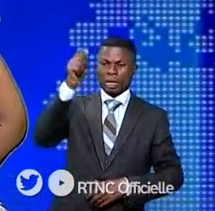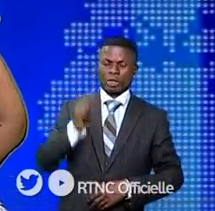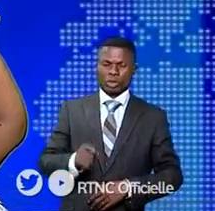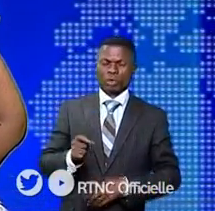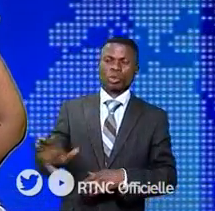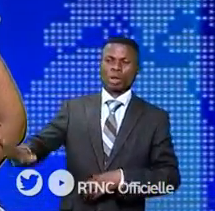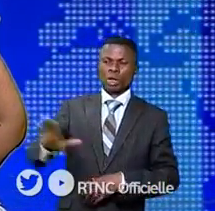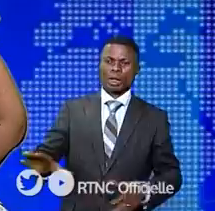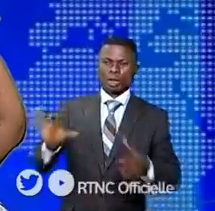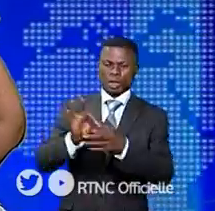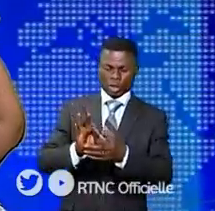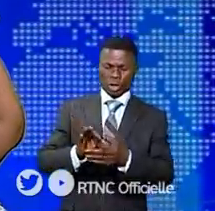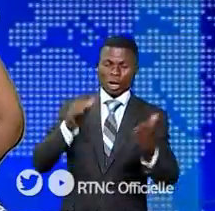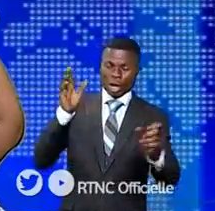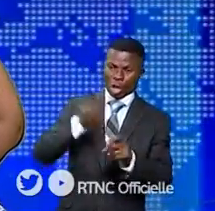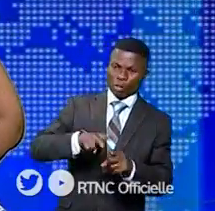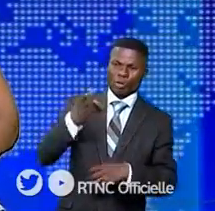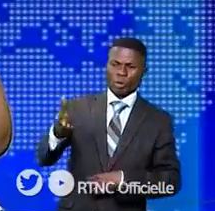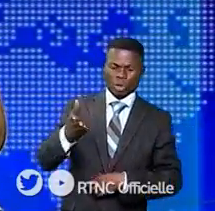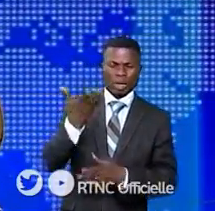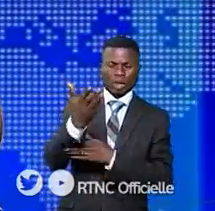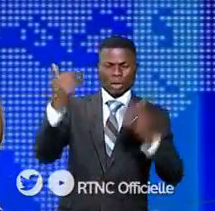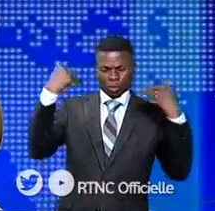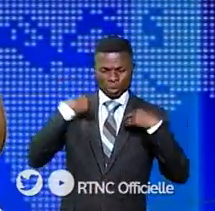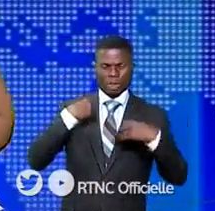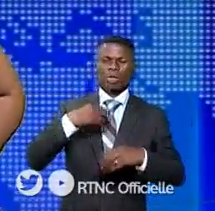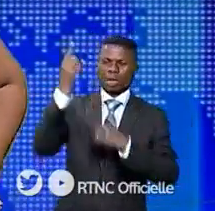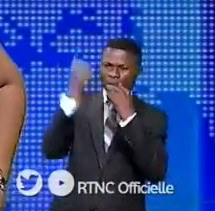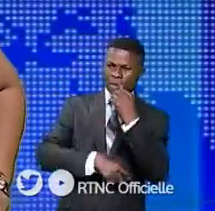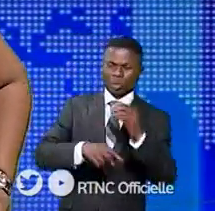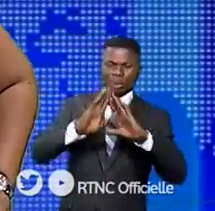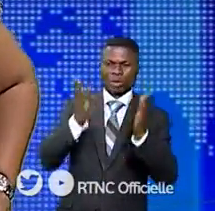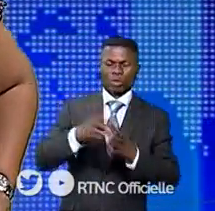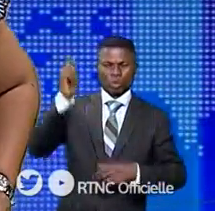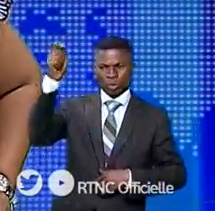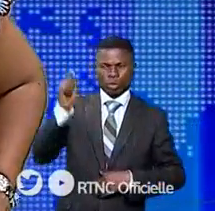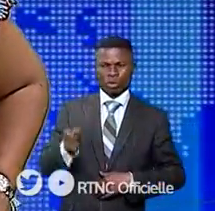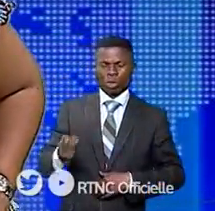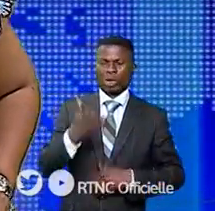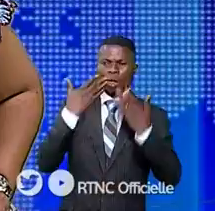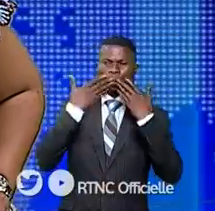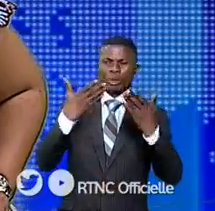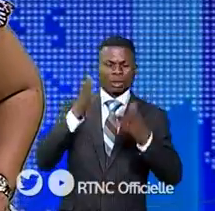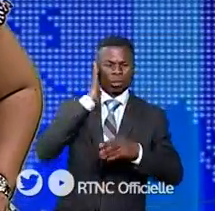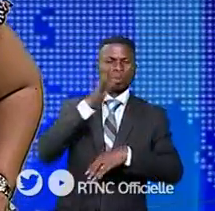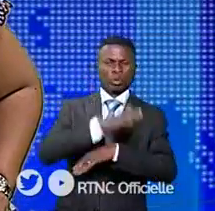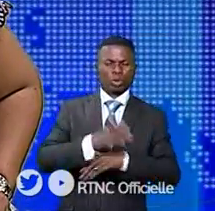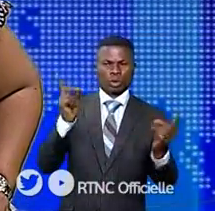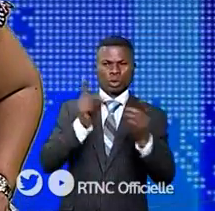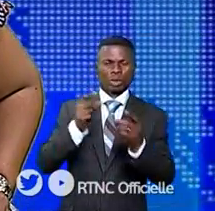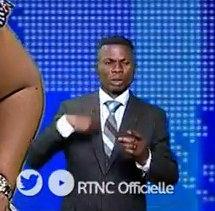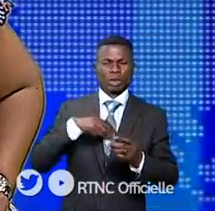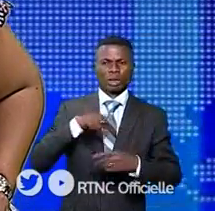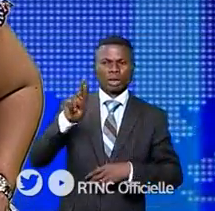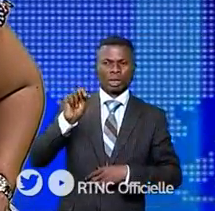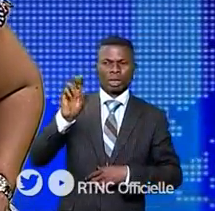autorités politiques appellent à des sanctions exemplaires. Voilà pour les titres, mesdames et messieurs. Bonsoir et très heureuse de vous retrouver à travers